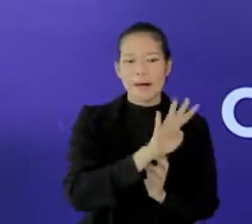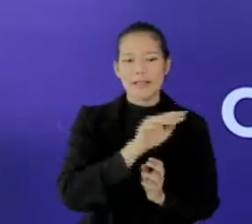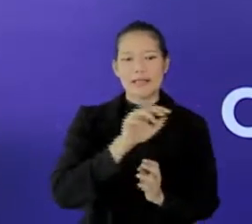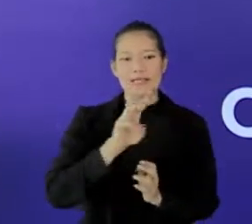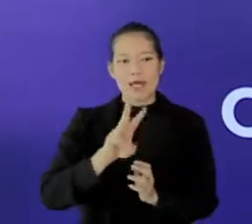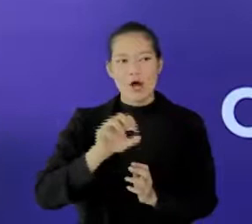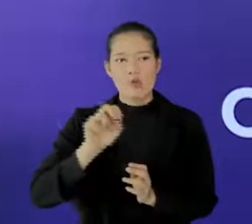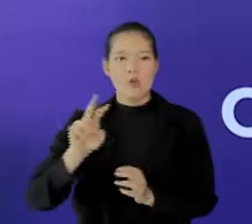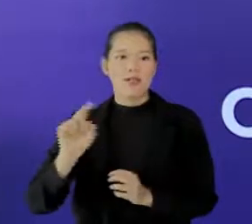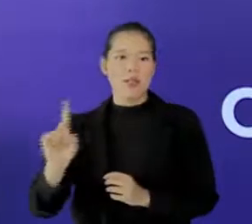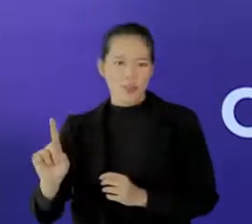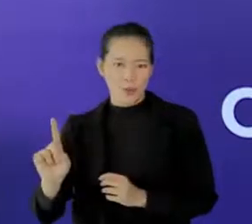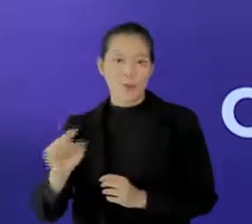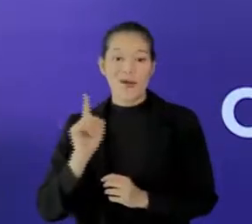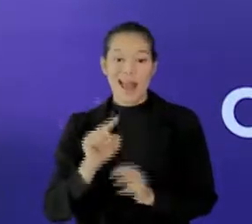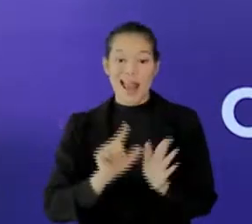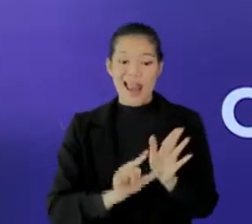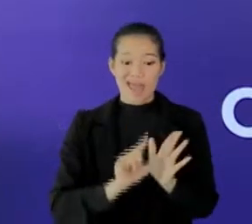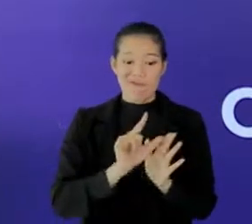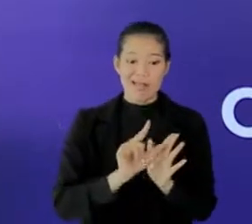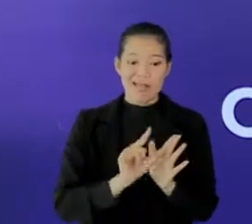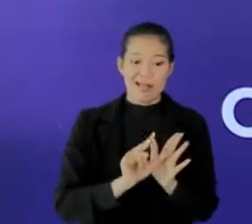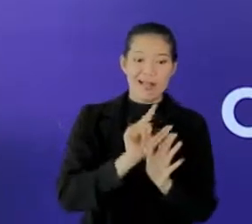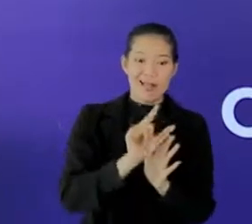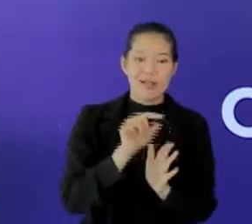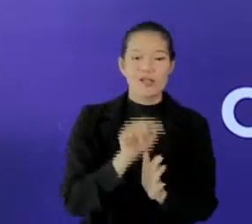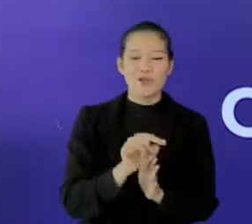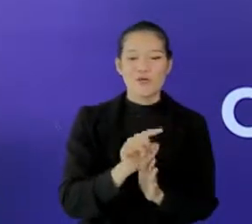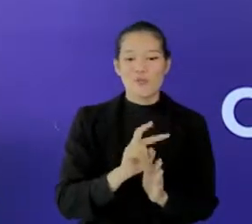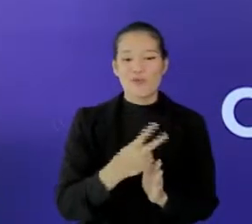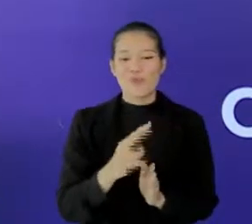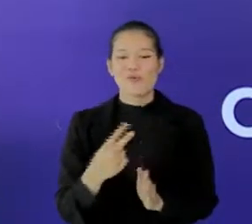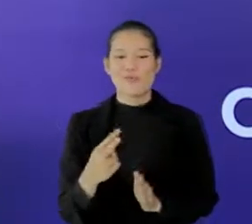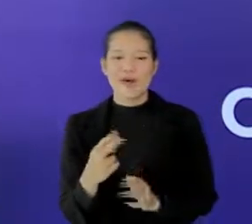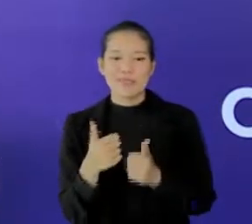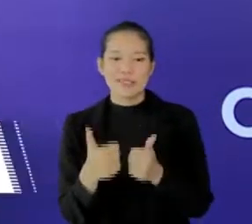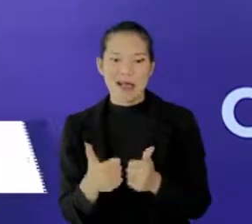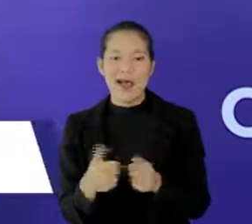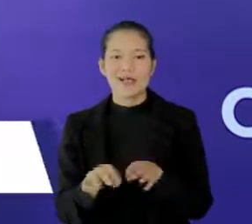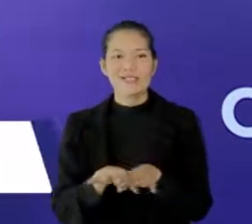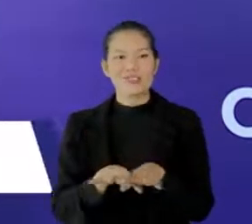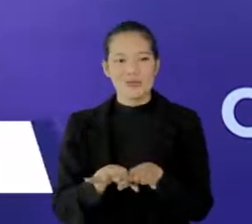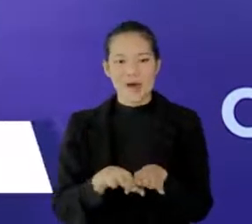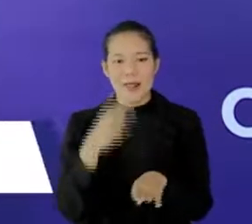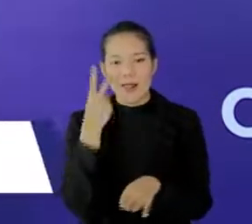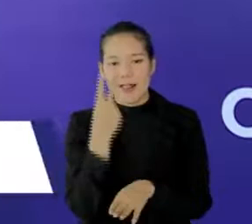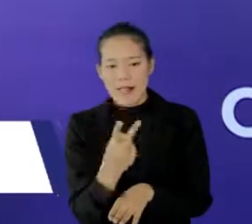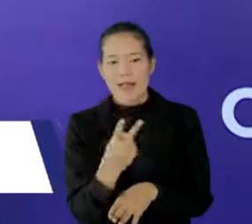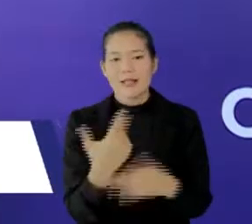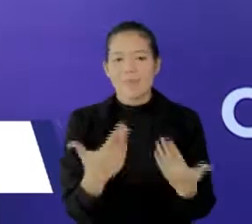dan 1. Nah leveling ini sifatnya akan fleksibel nanti sesuai dengan laju